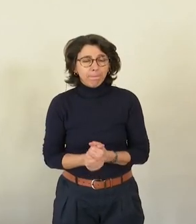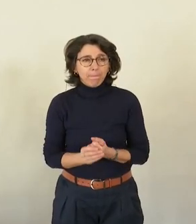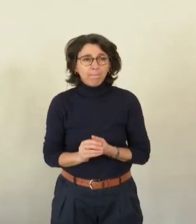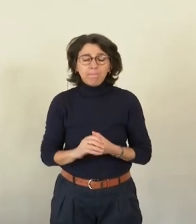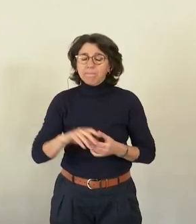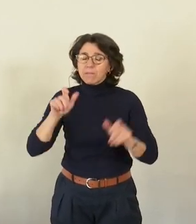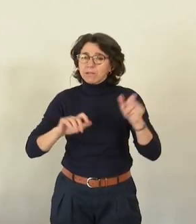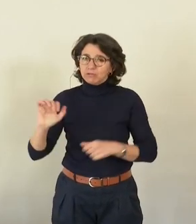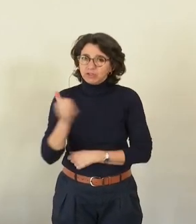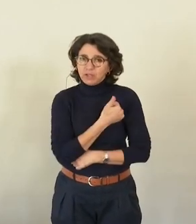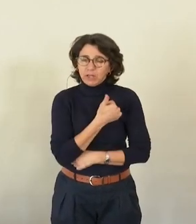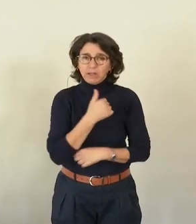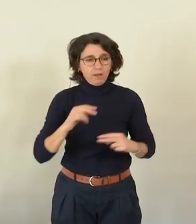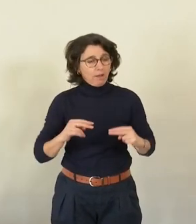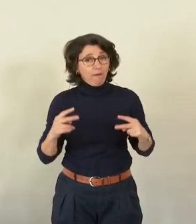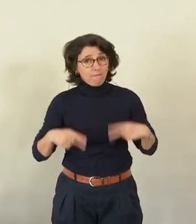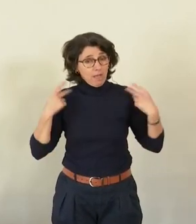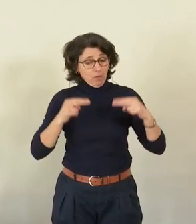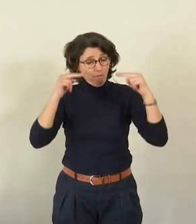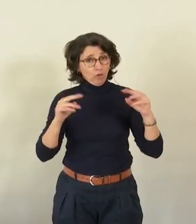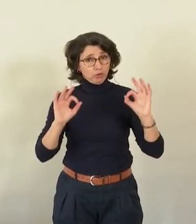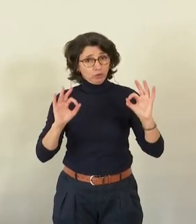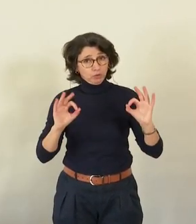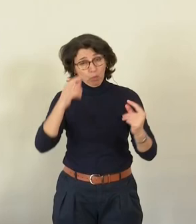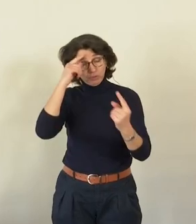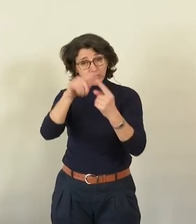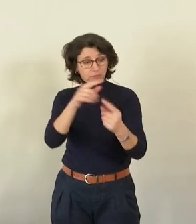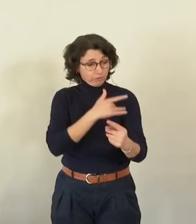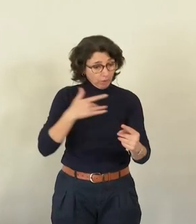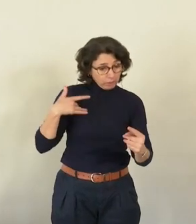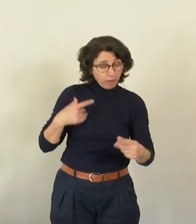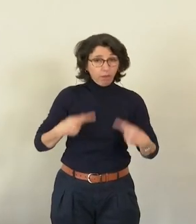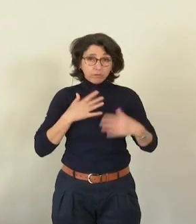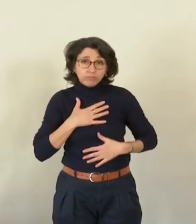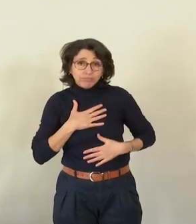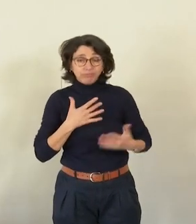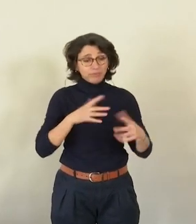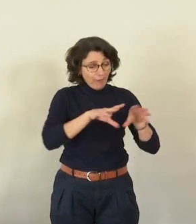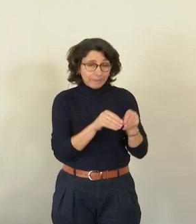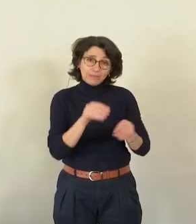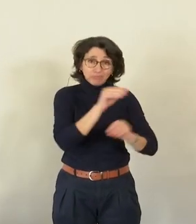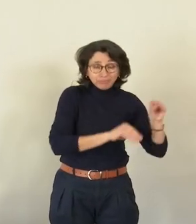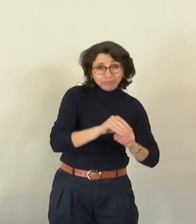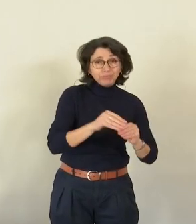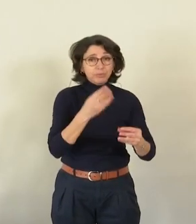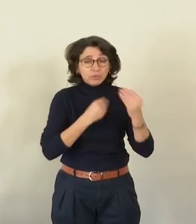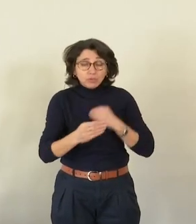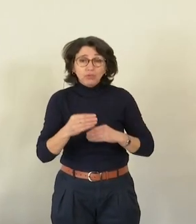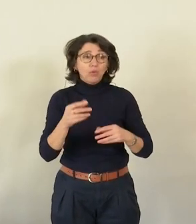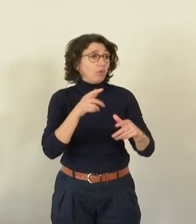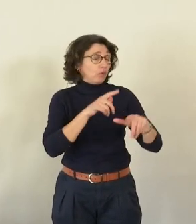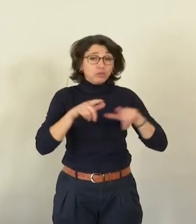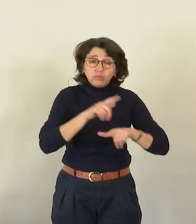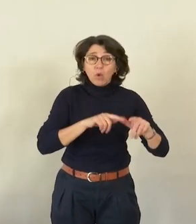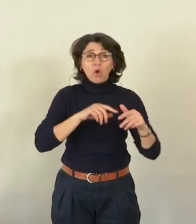santé son bien-être et ce de sa famille notamment pour l'alimentation l'habillement le logement les soins médicaux ainsi que pour